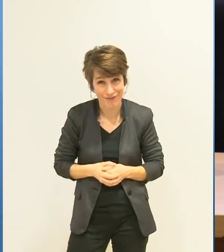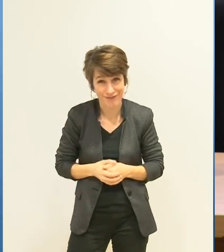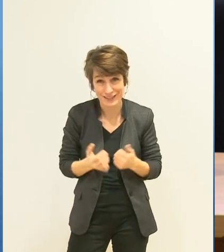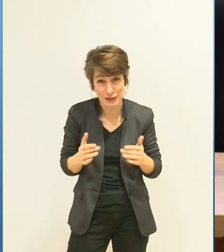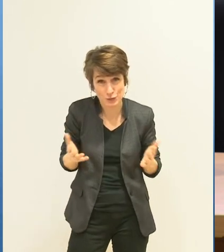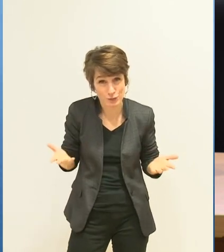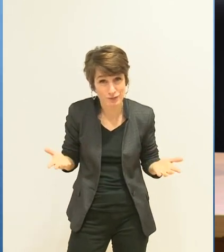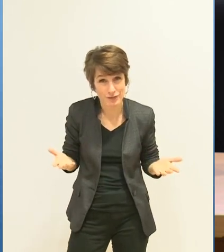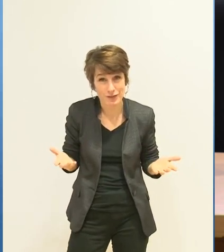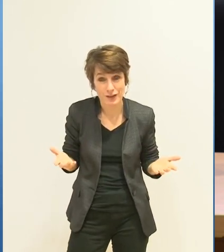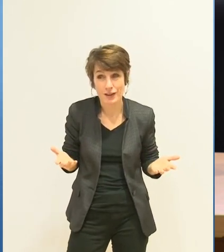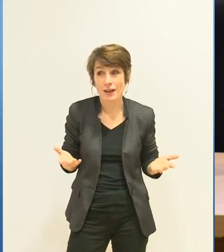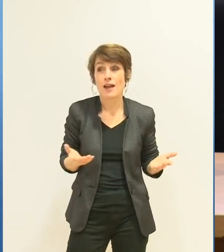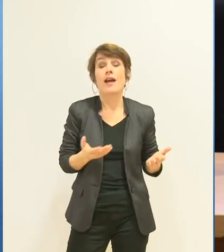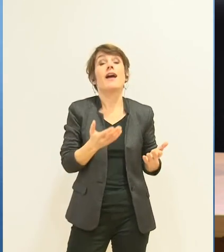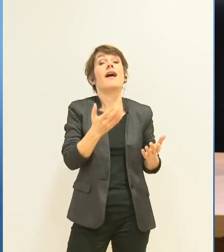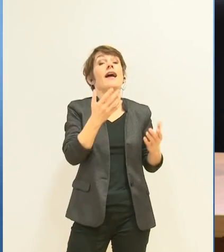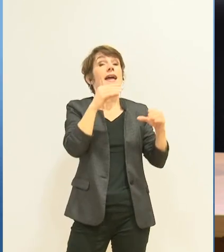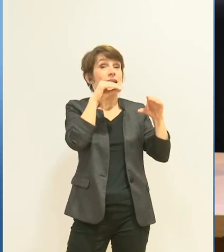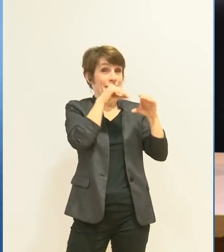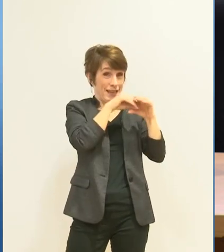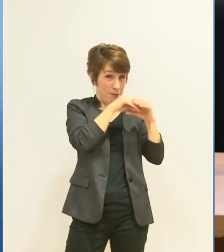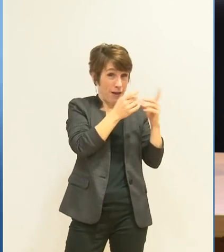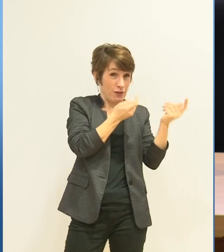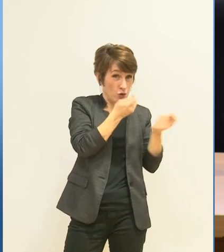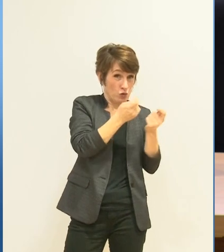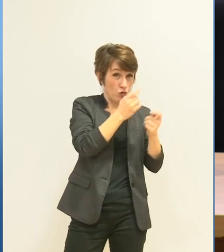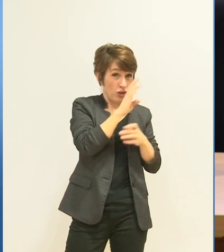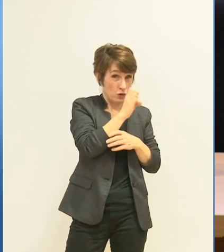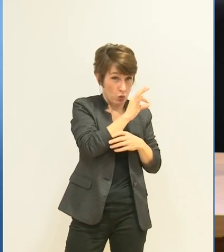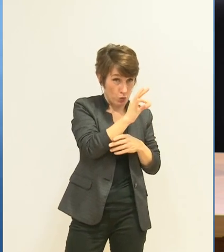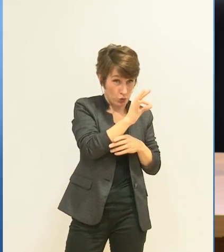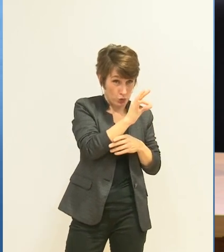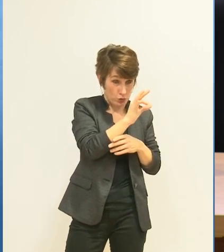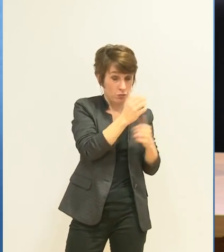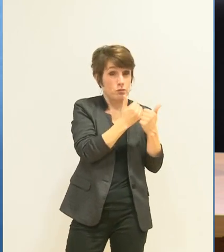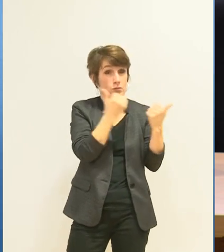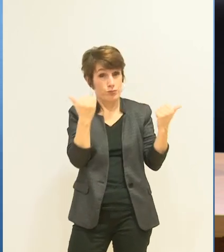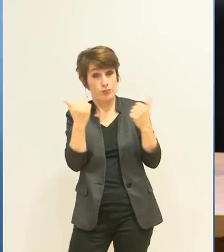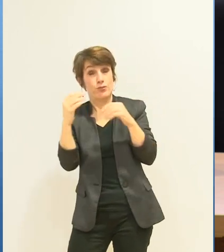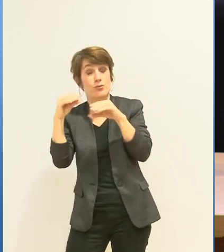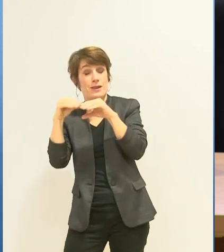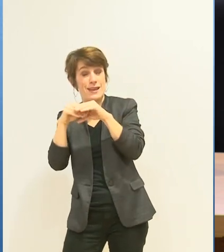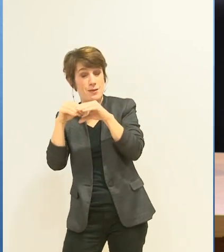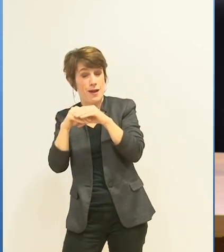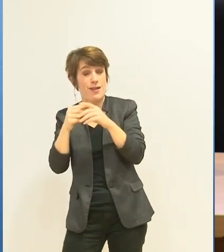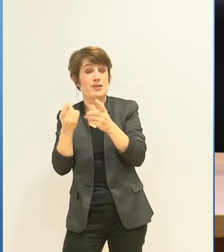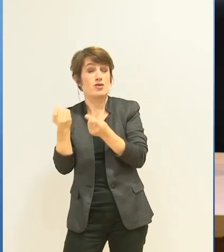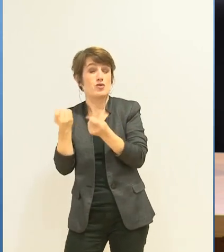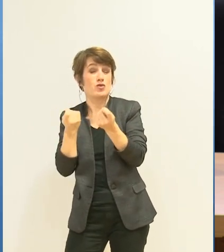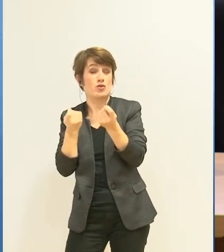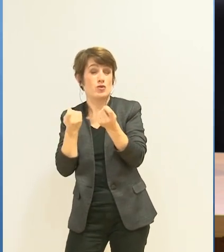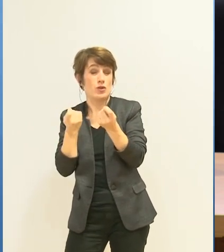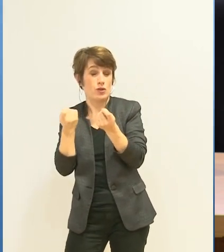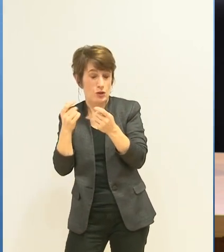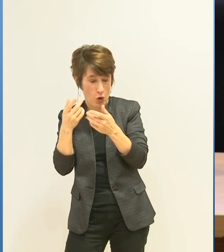entre les pannes de gestion brut et les pannes de gestion et